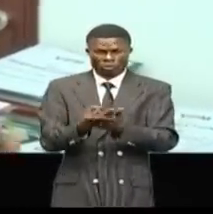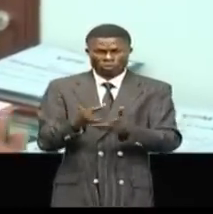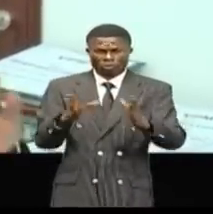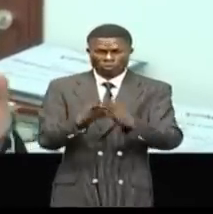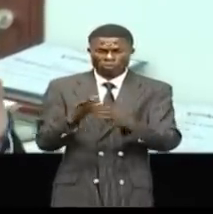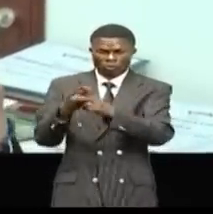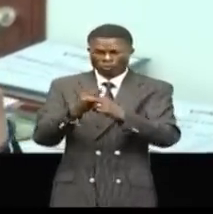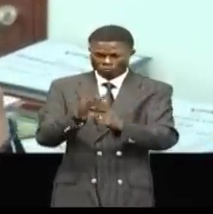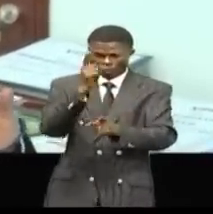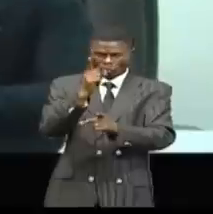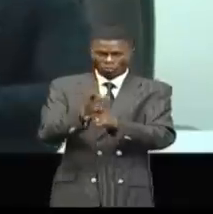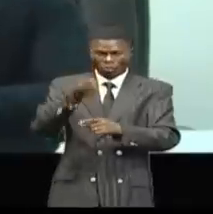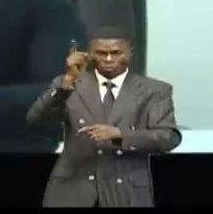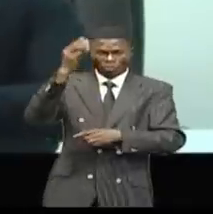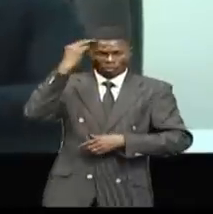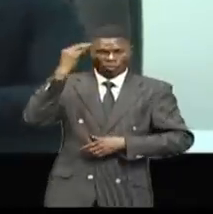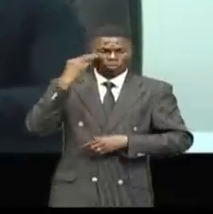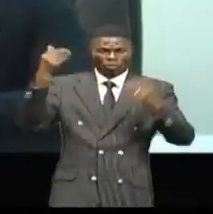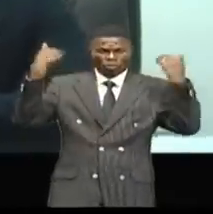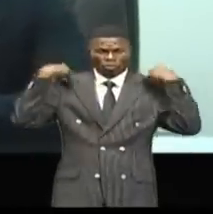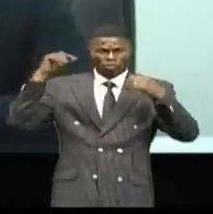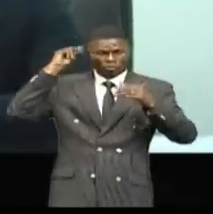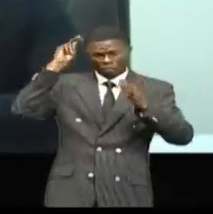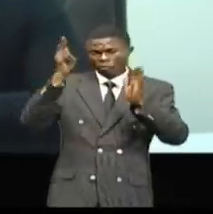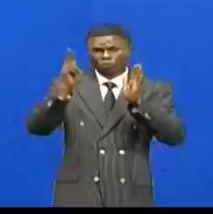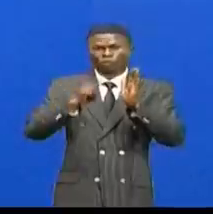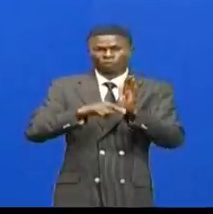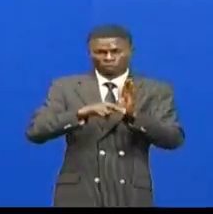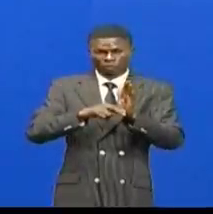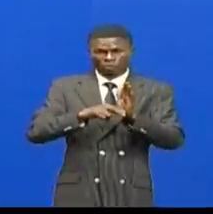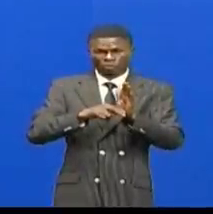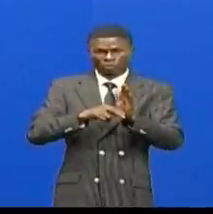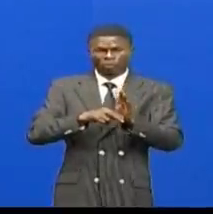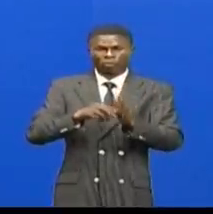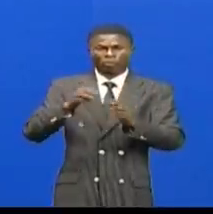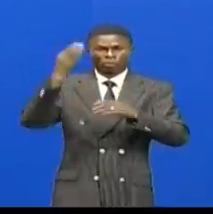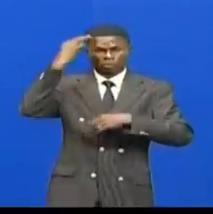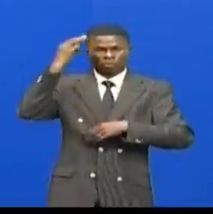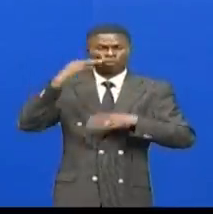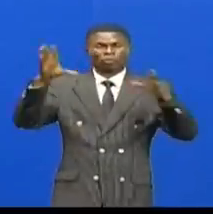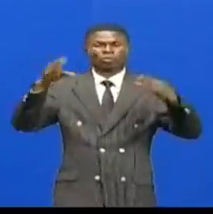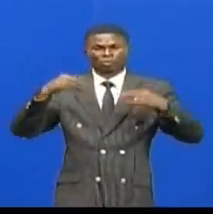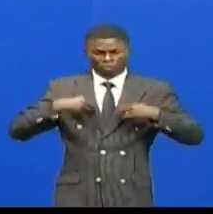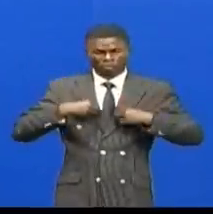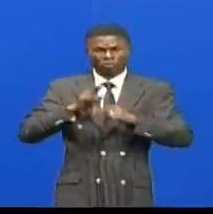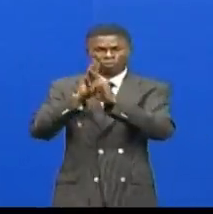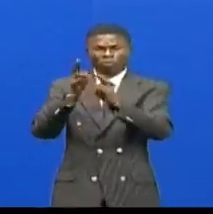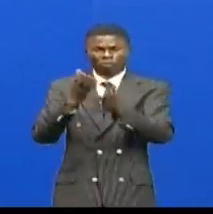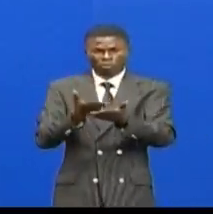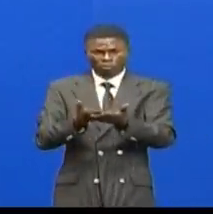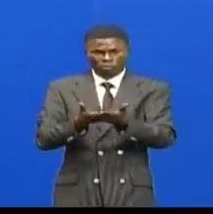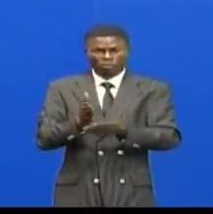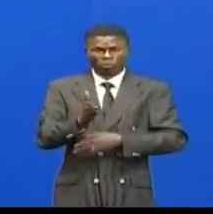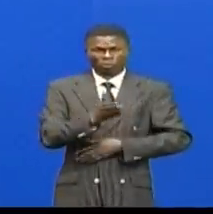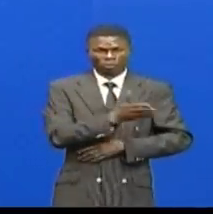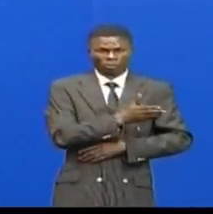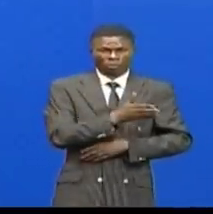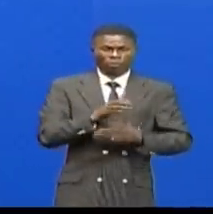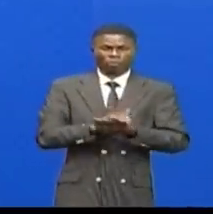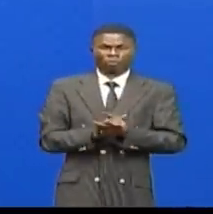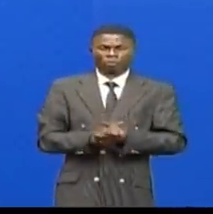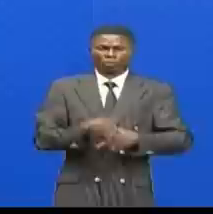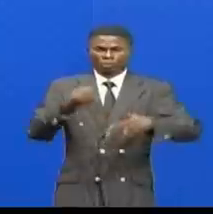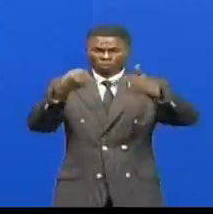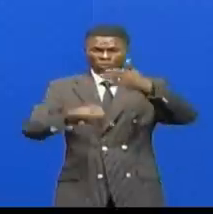coordination étroite du premier ministre chef du gouvernement. Le Conseil a pris acte de ces rapports. Au